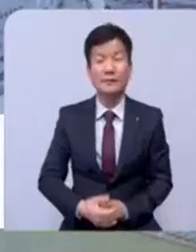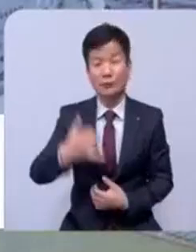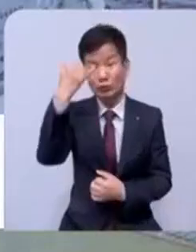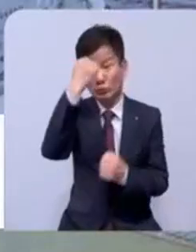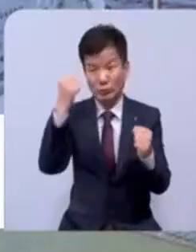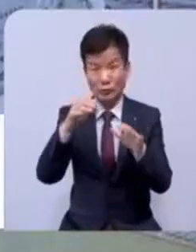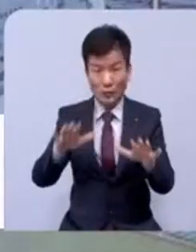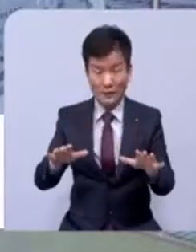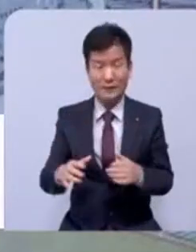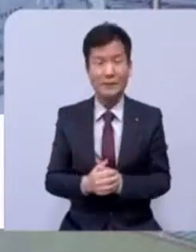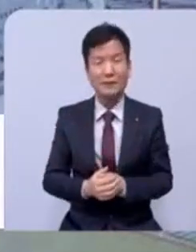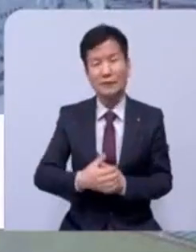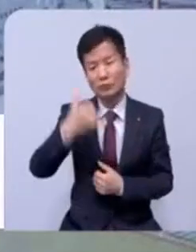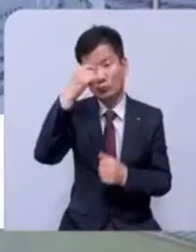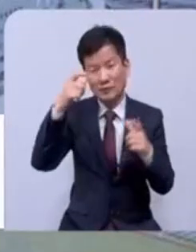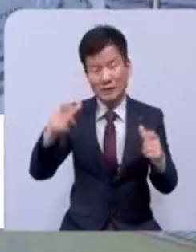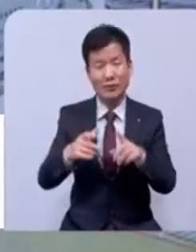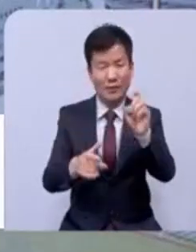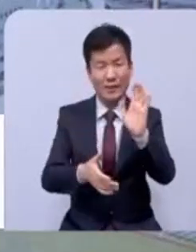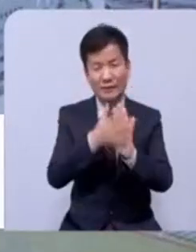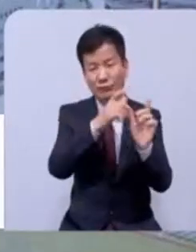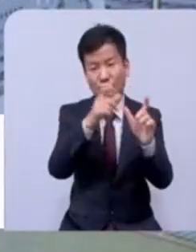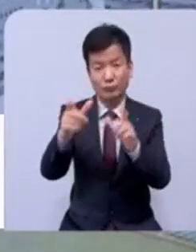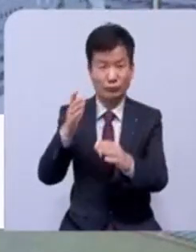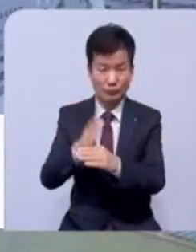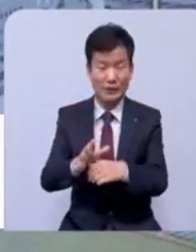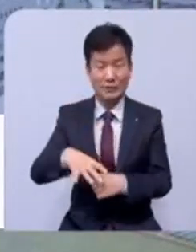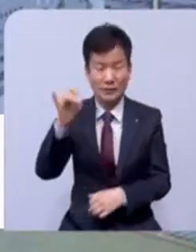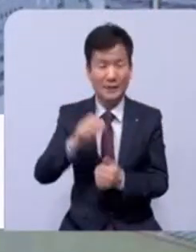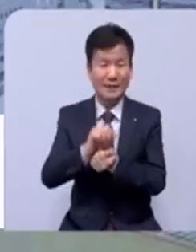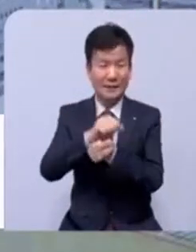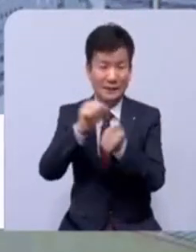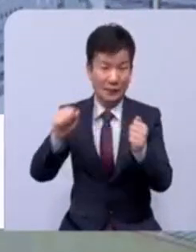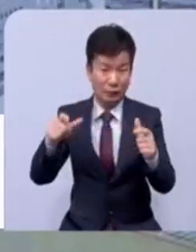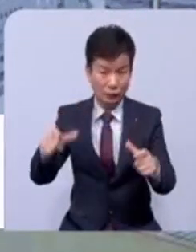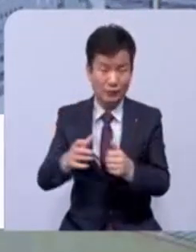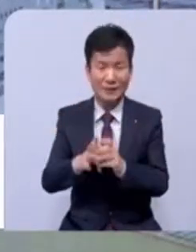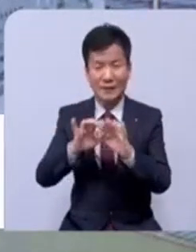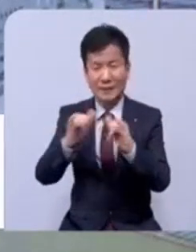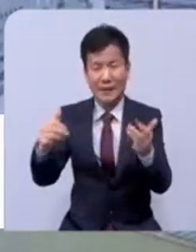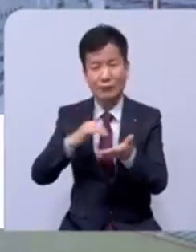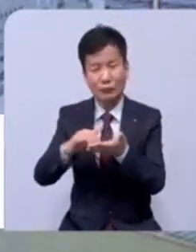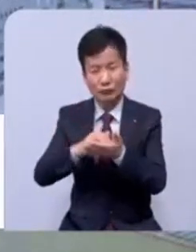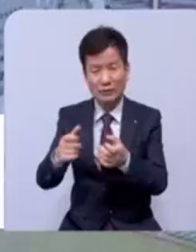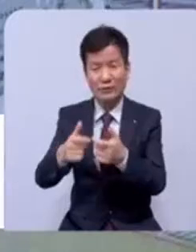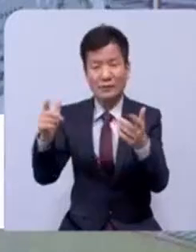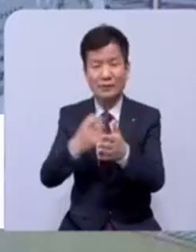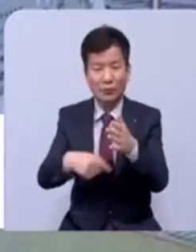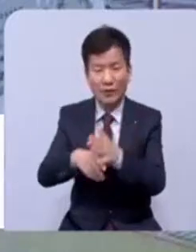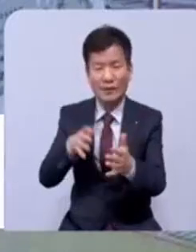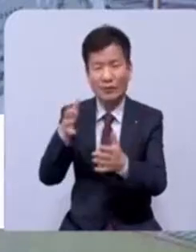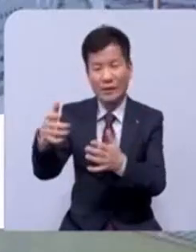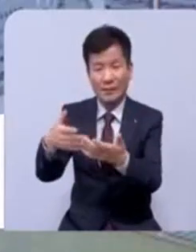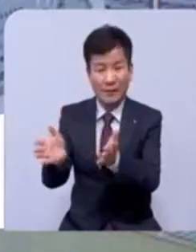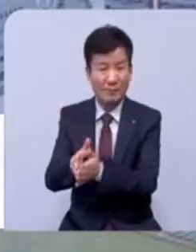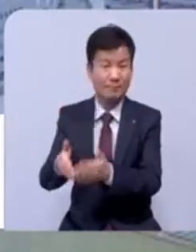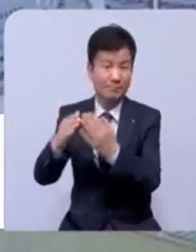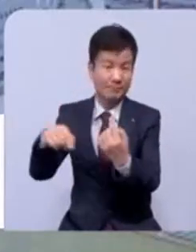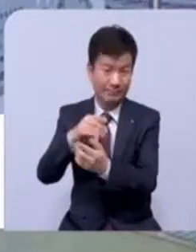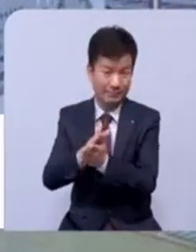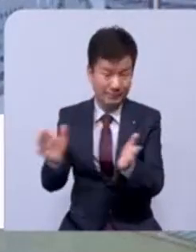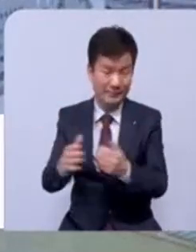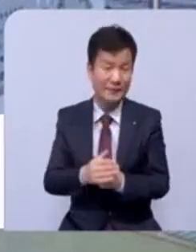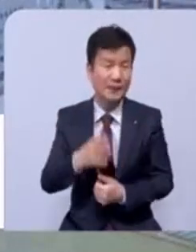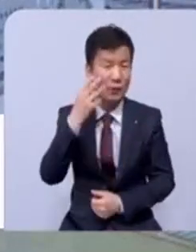충북의 오늘 순서입니다. 충북 지역 11개 시군 가운데 최초로 진천군이 인구 전담 부서를 구성했습니다. 옥천군은